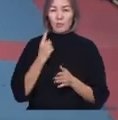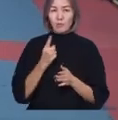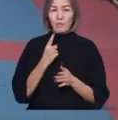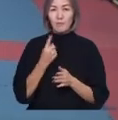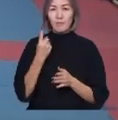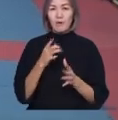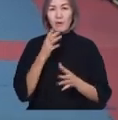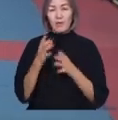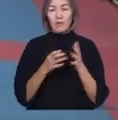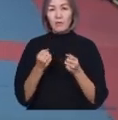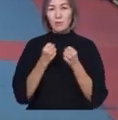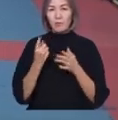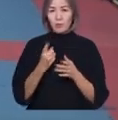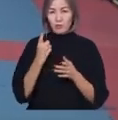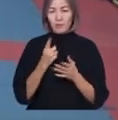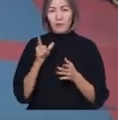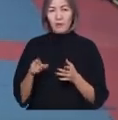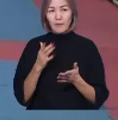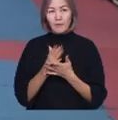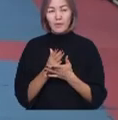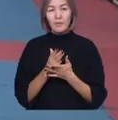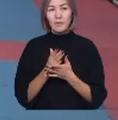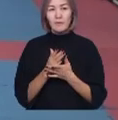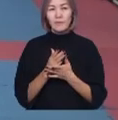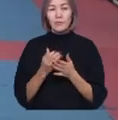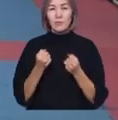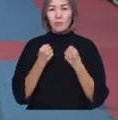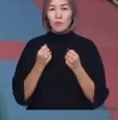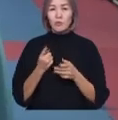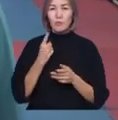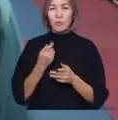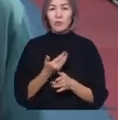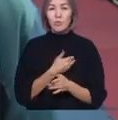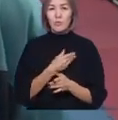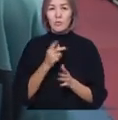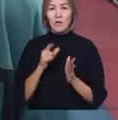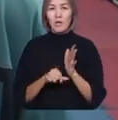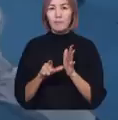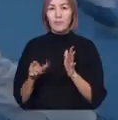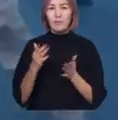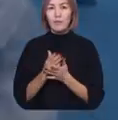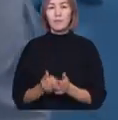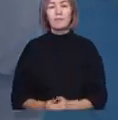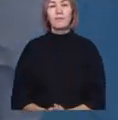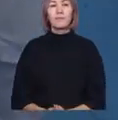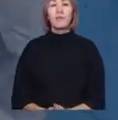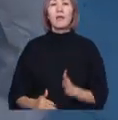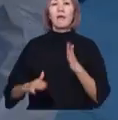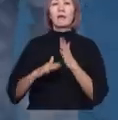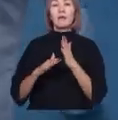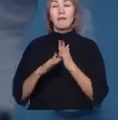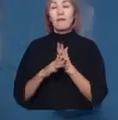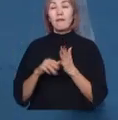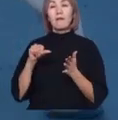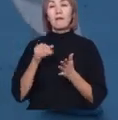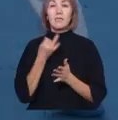бір халықаралық дәрежедегі спорт шебері, енді спорт шеберінің үміткерлері 60 адам болса, сондай ғой деймін енді. Каратэге қызығатындар